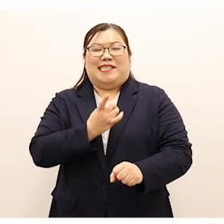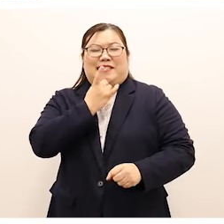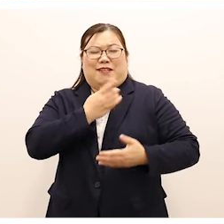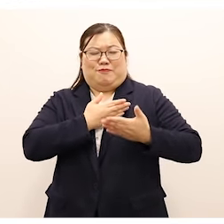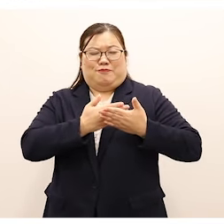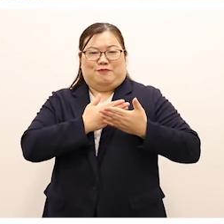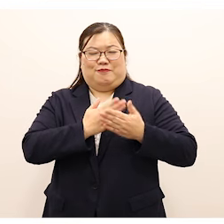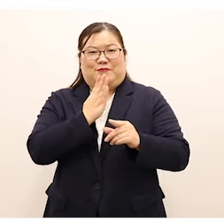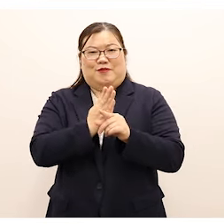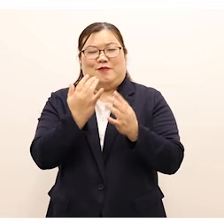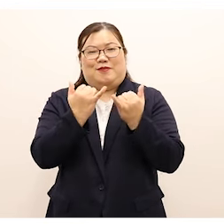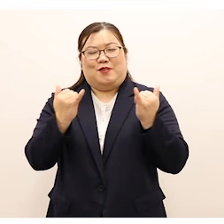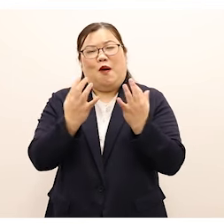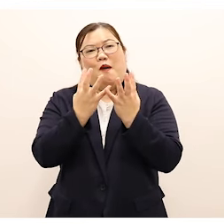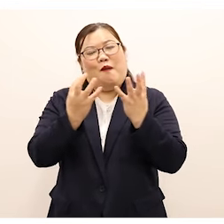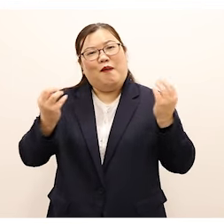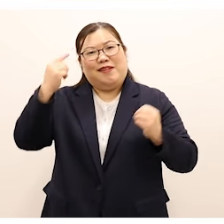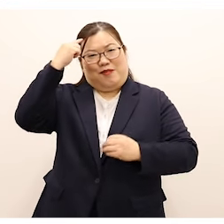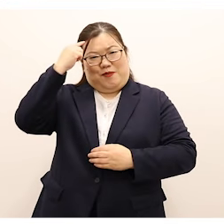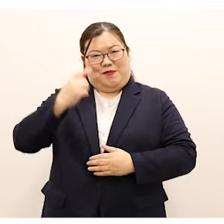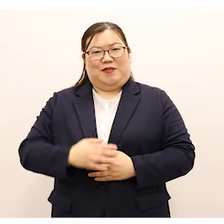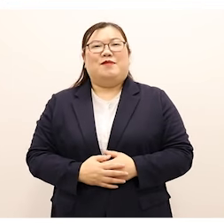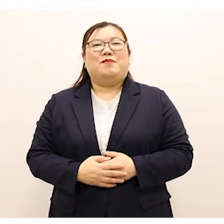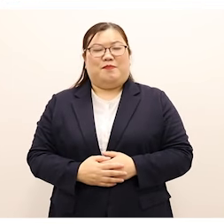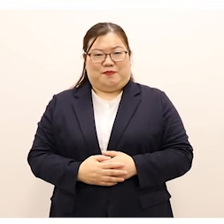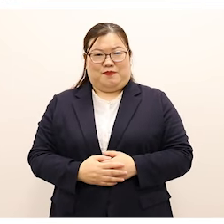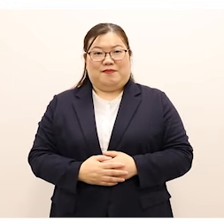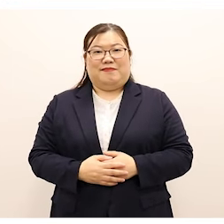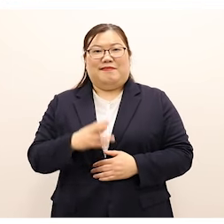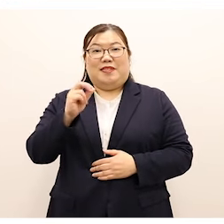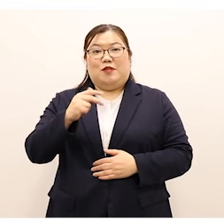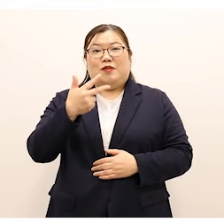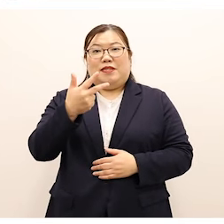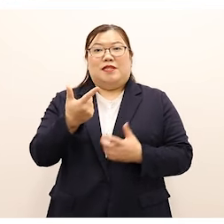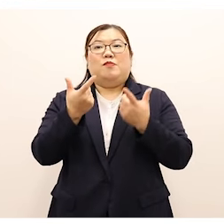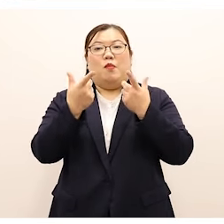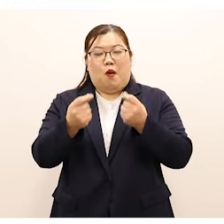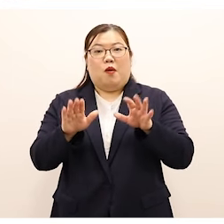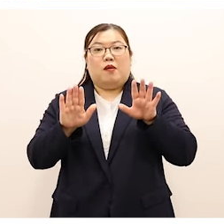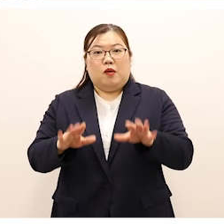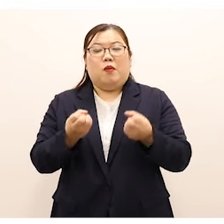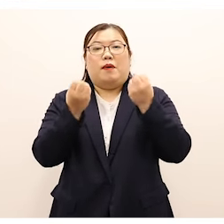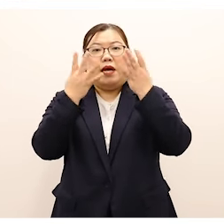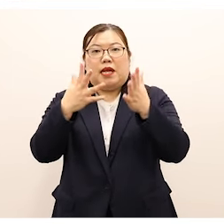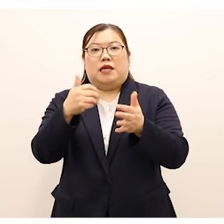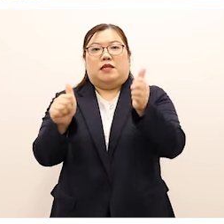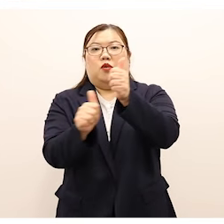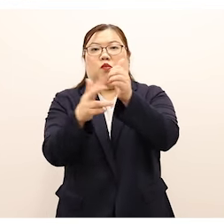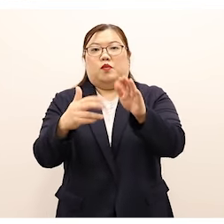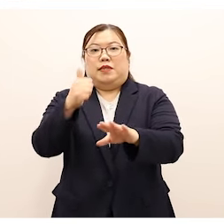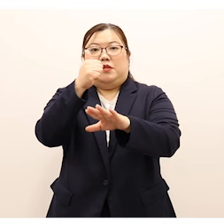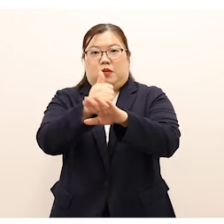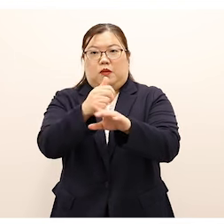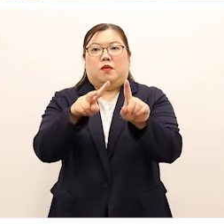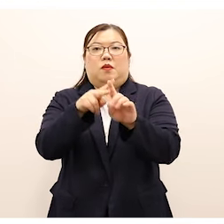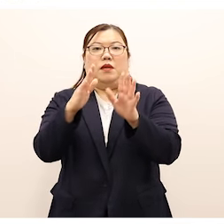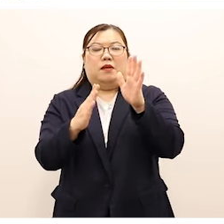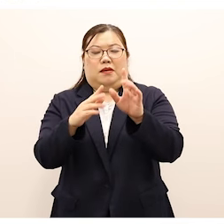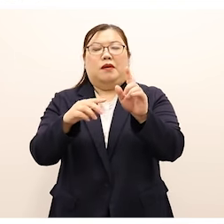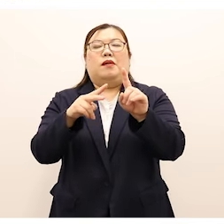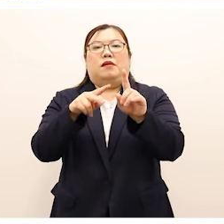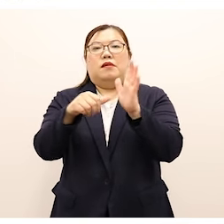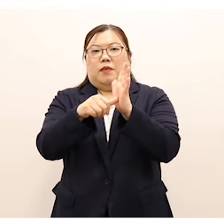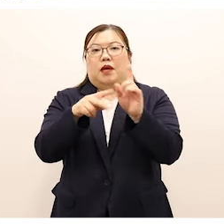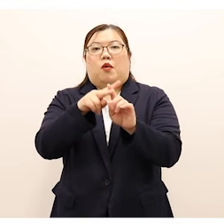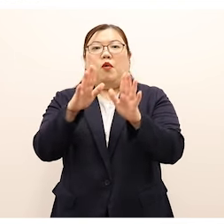て皆様も多いことと思います。本市におきましても、本日新たに小林勤副市長をお